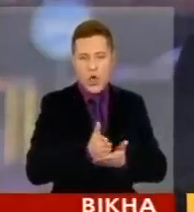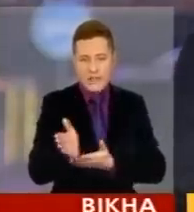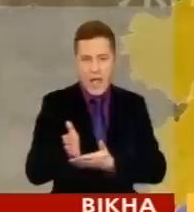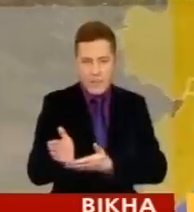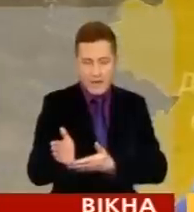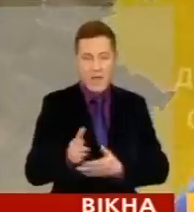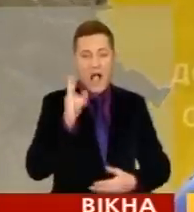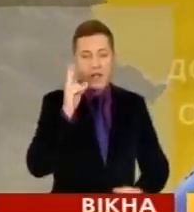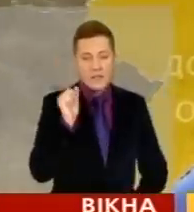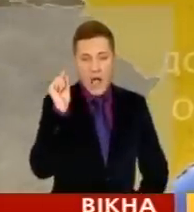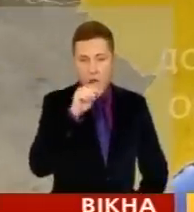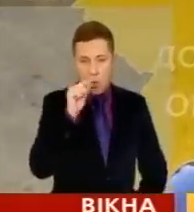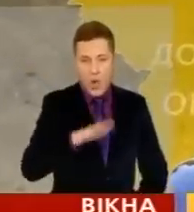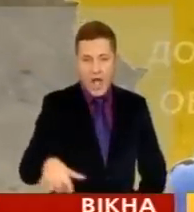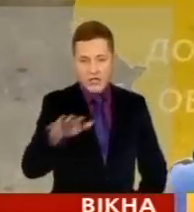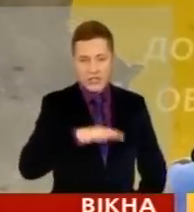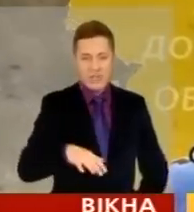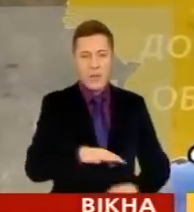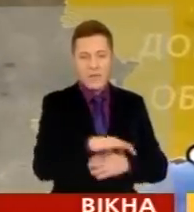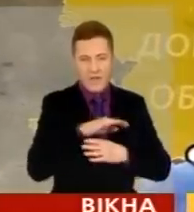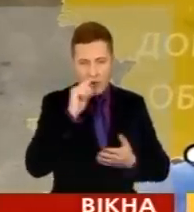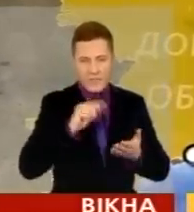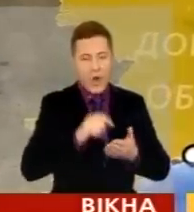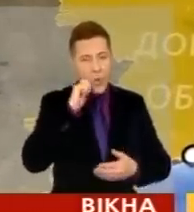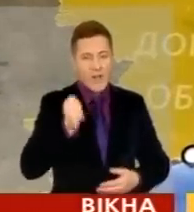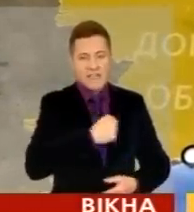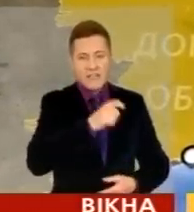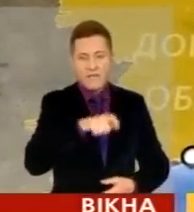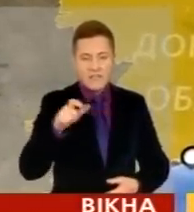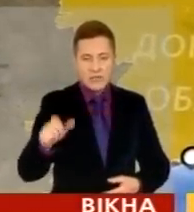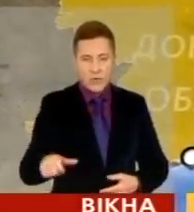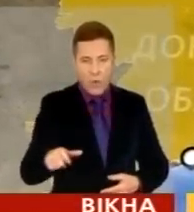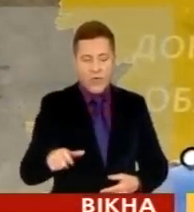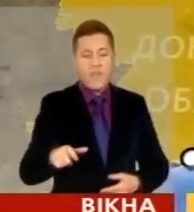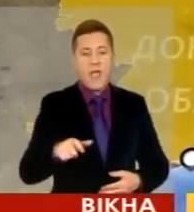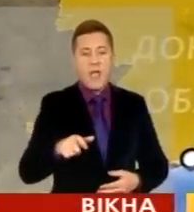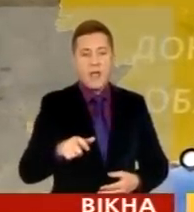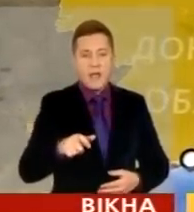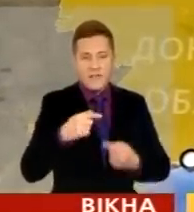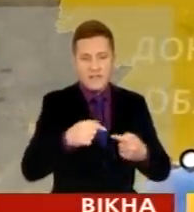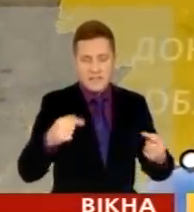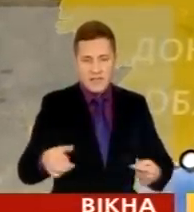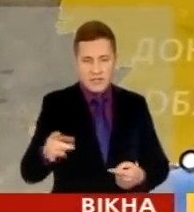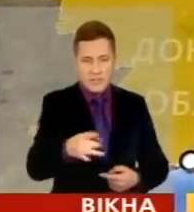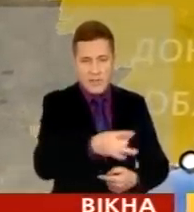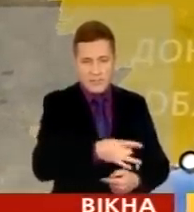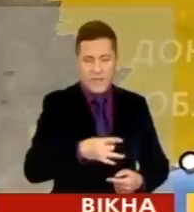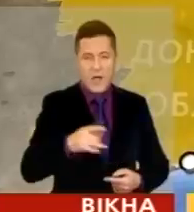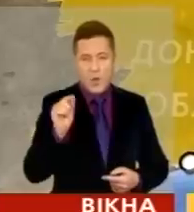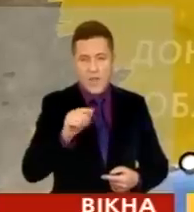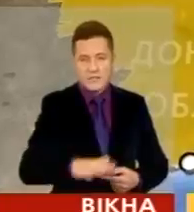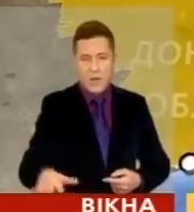на Луганщині під вогонь втрапили українські військові під Кримським, Кряківкою та Щастям, Донецький плацдарм з